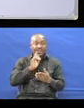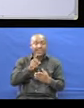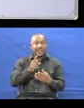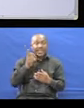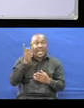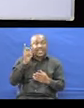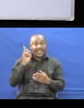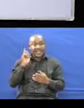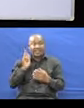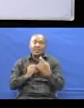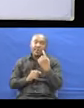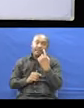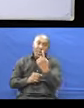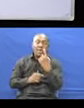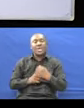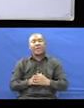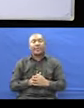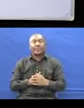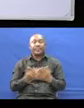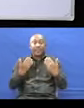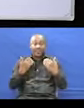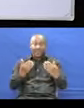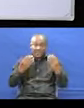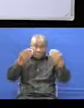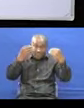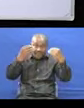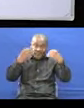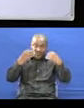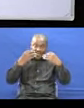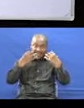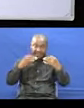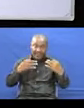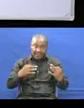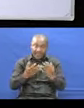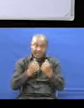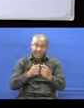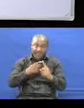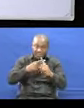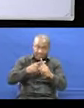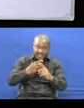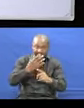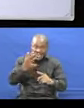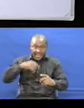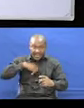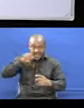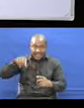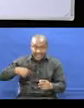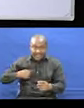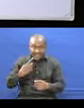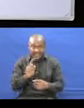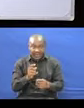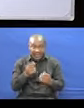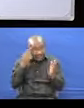asili moja. Sasa tunajifunza namna ya kujumlisha namba zetu. Kwa mfano, umepewa